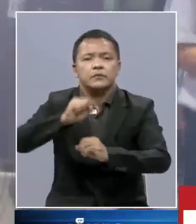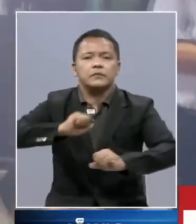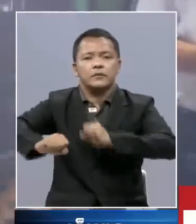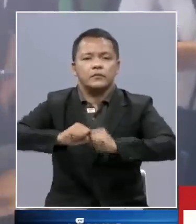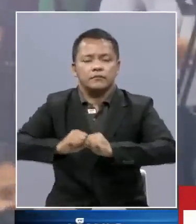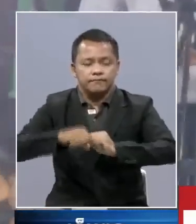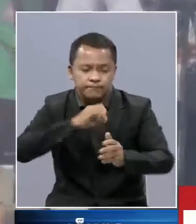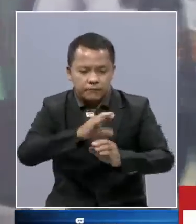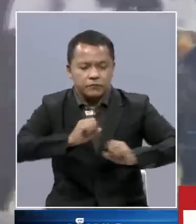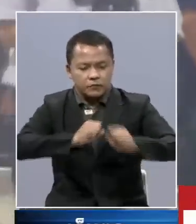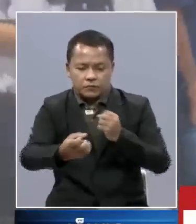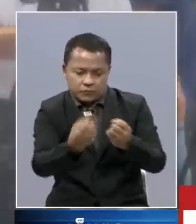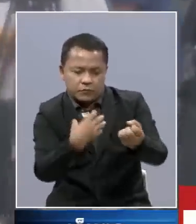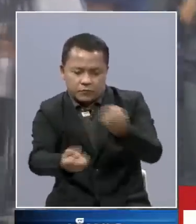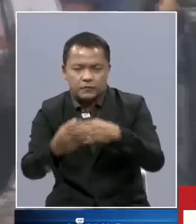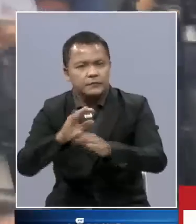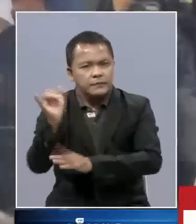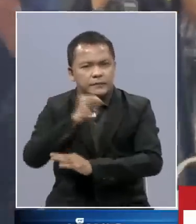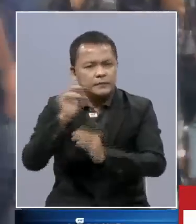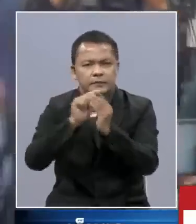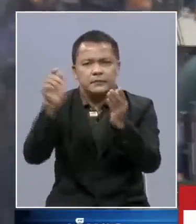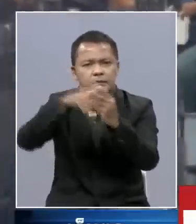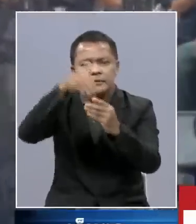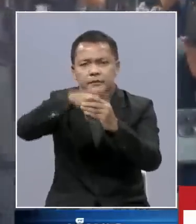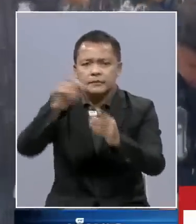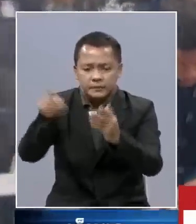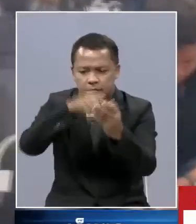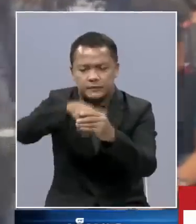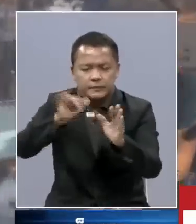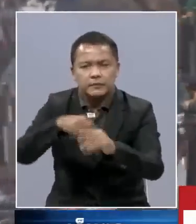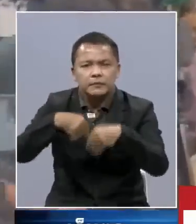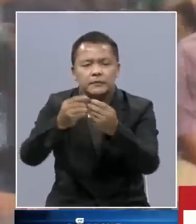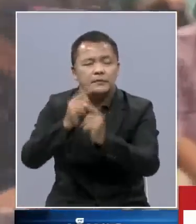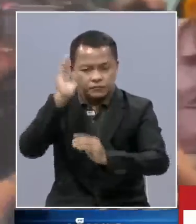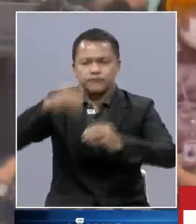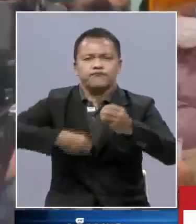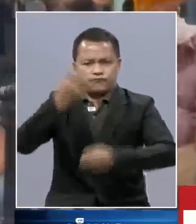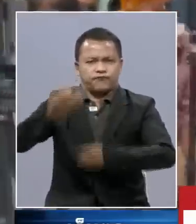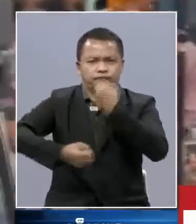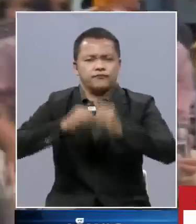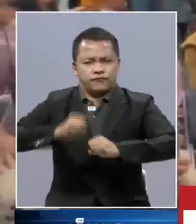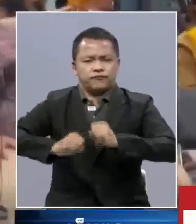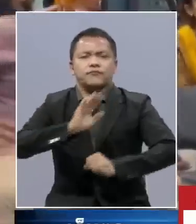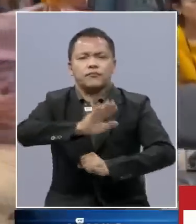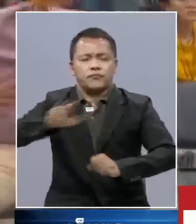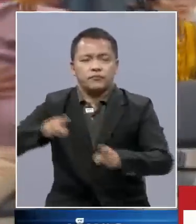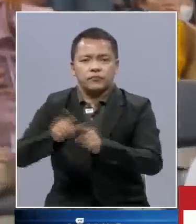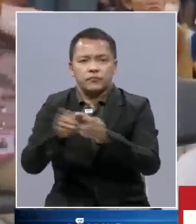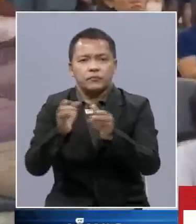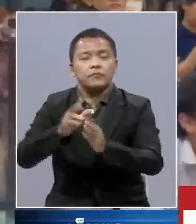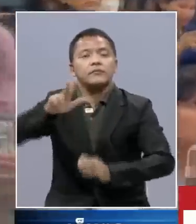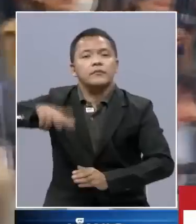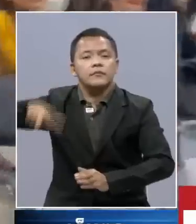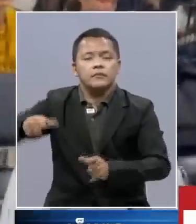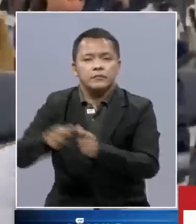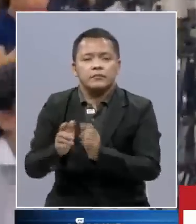รับฟังเสียงของเยาวชนที่ยังไม่มีสิทธิ์ในการเลือกตั้งแต่ให้เขาได้มีพื้นที่ในการแสดงออกส่วนกรณีที่ทางพรรคเพื่อไทยโด